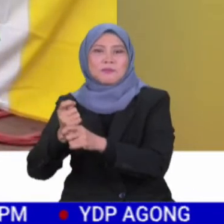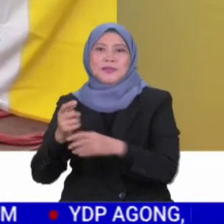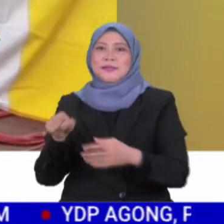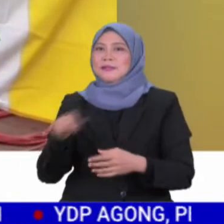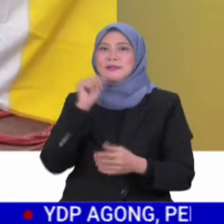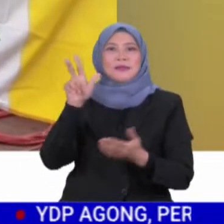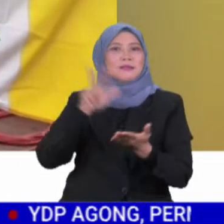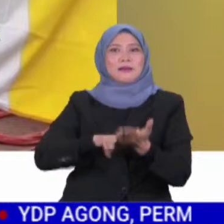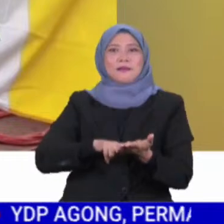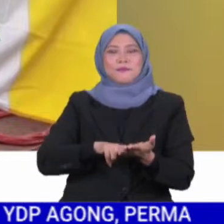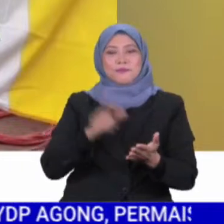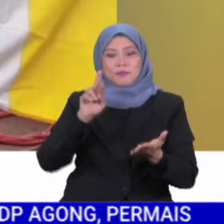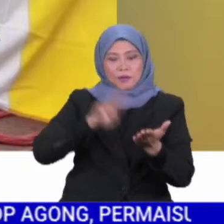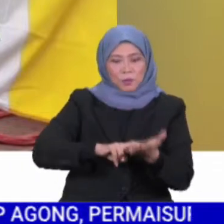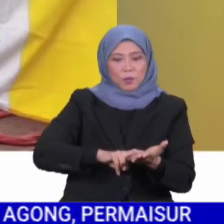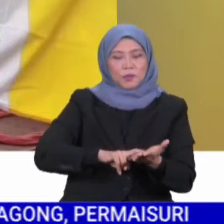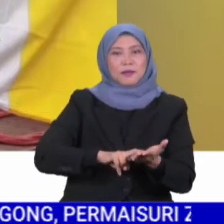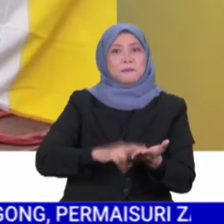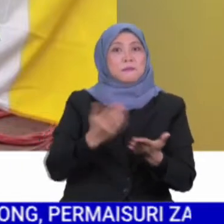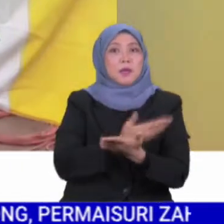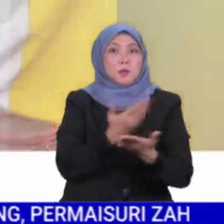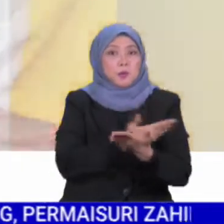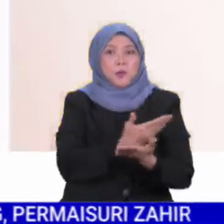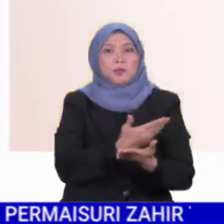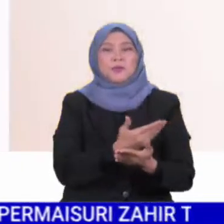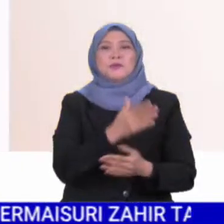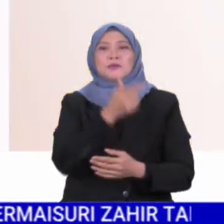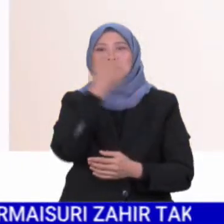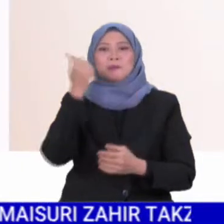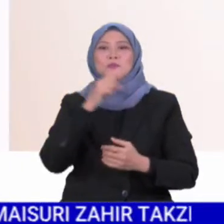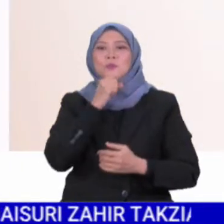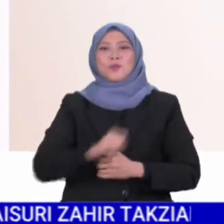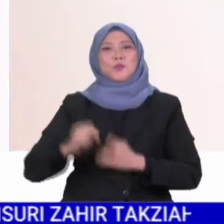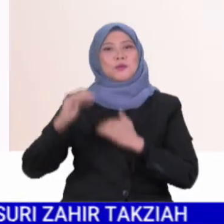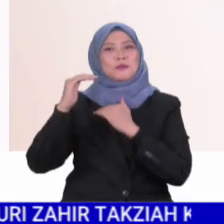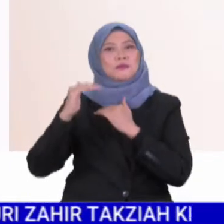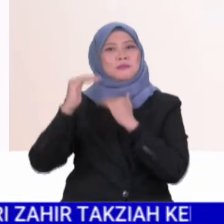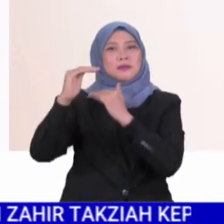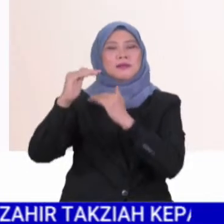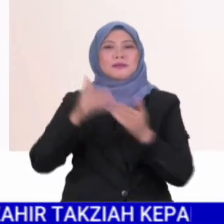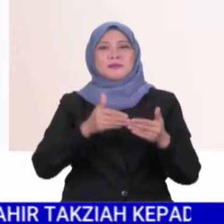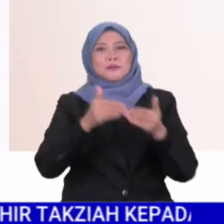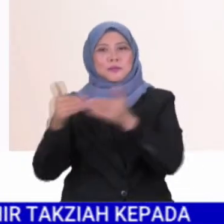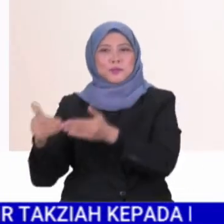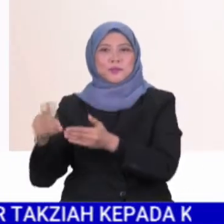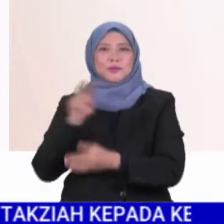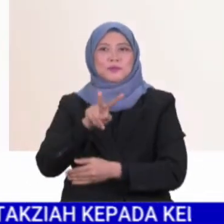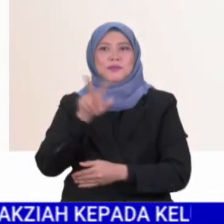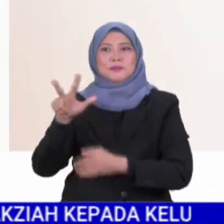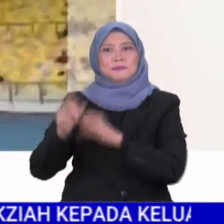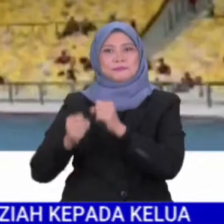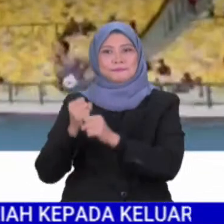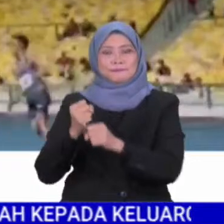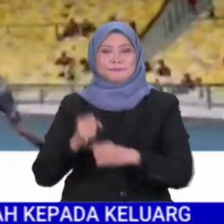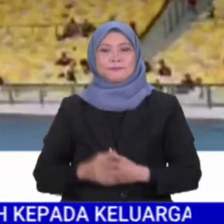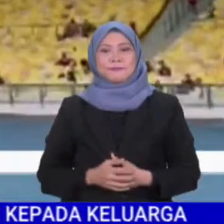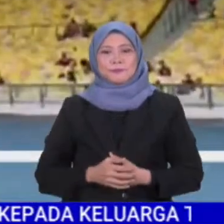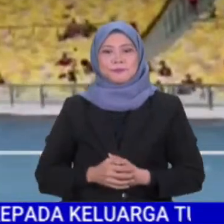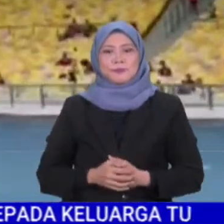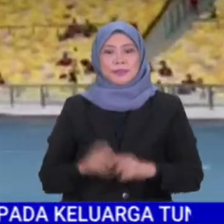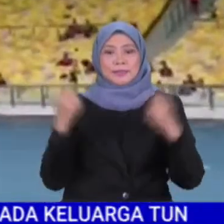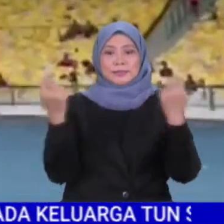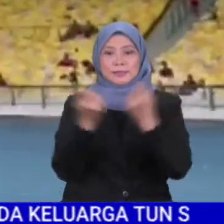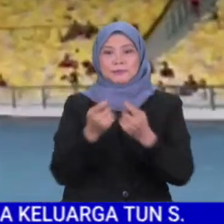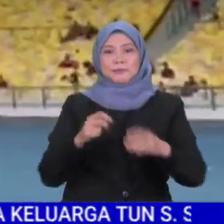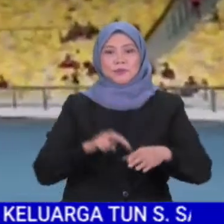tidak mengiktiraf sebarang catatan sebagai rekod baru memandangkan had umur edisi kali ini dilanjutkan hingga 23 tahun.